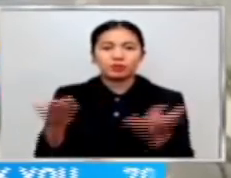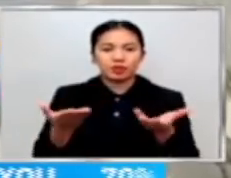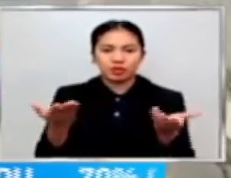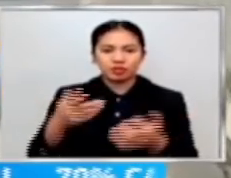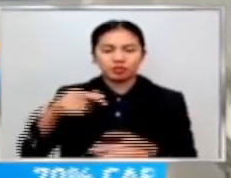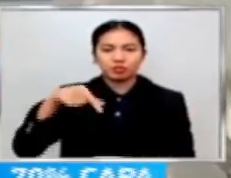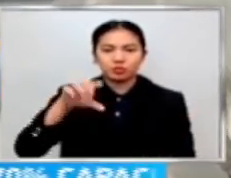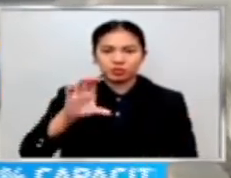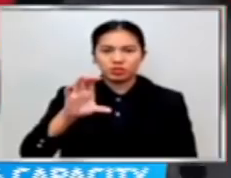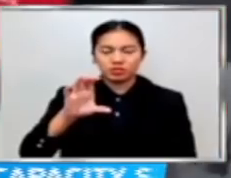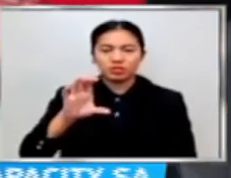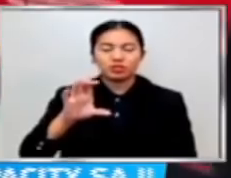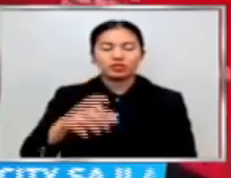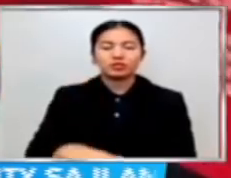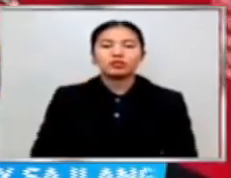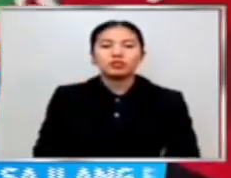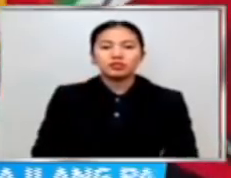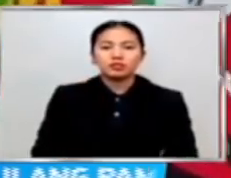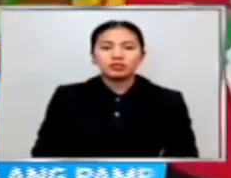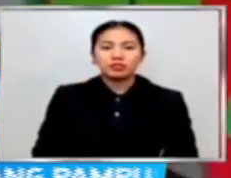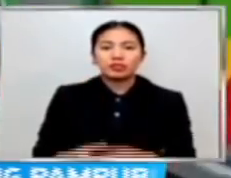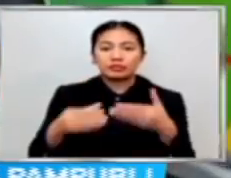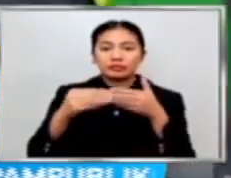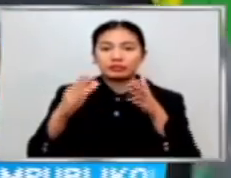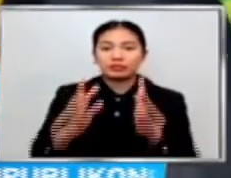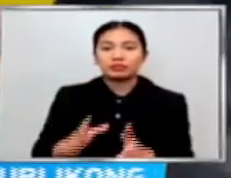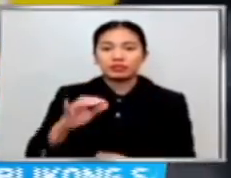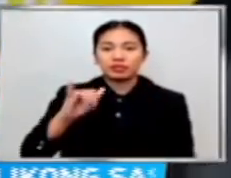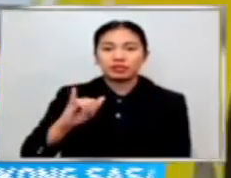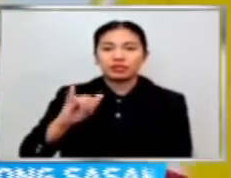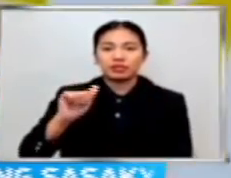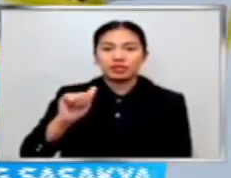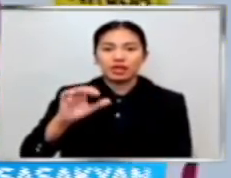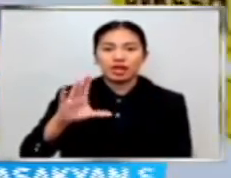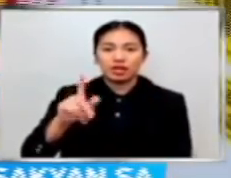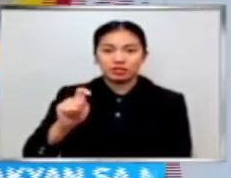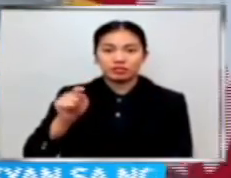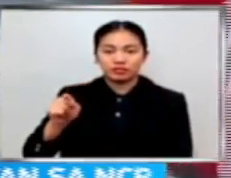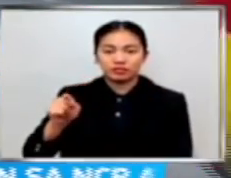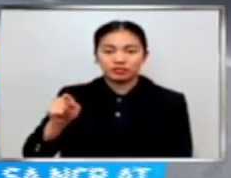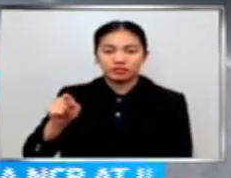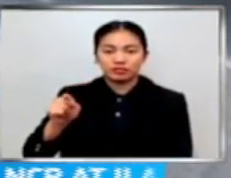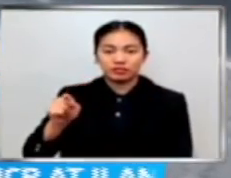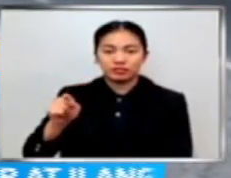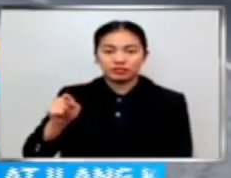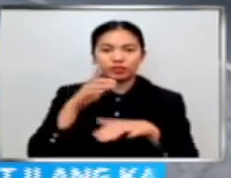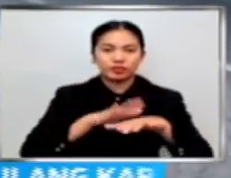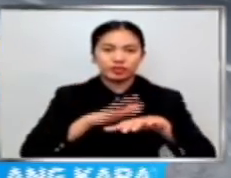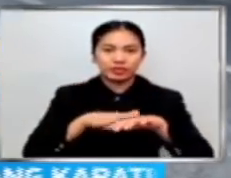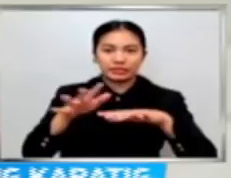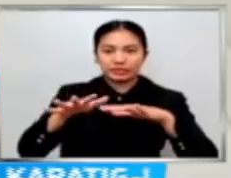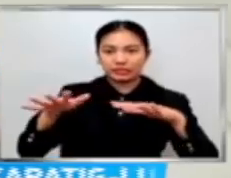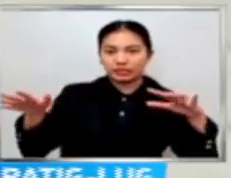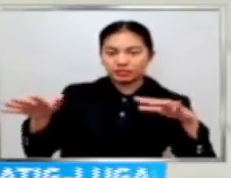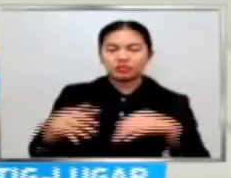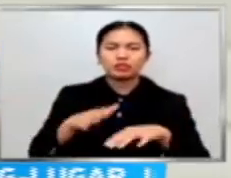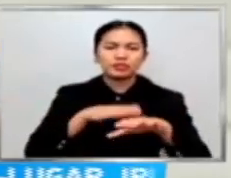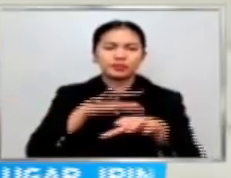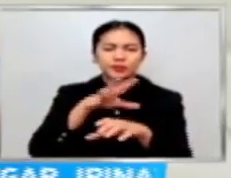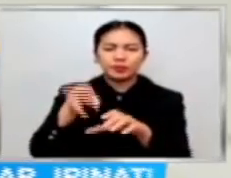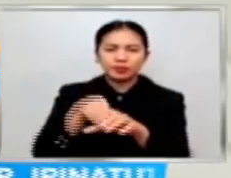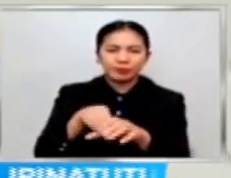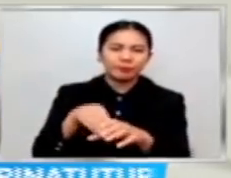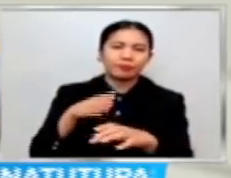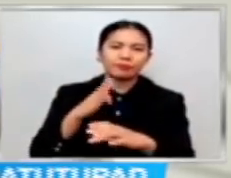Bonabi, team leader ng IACT, kabilang sa kanilang mga nasita ay mga pampublikong bus, jeep at UV express na